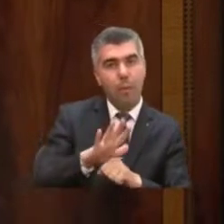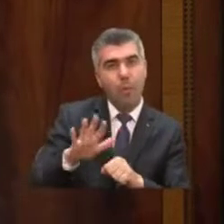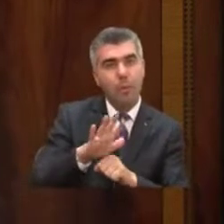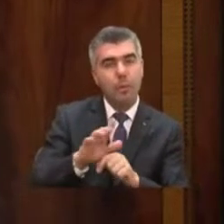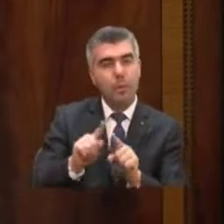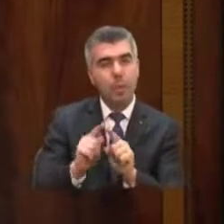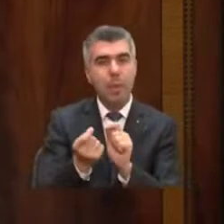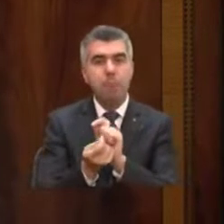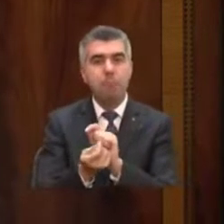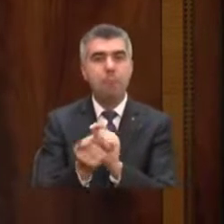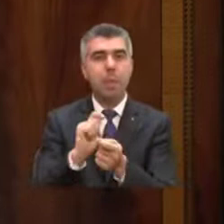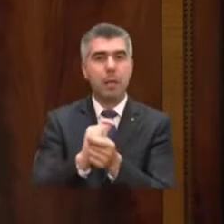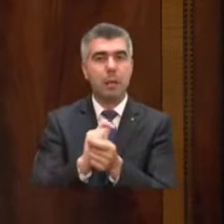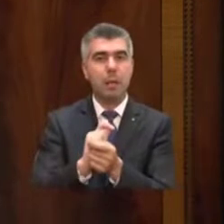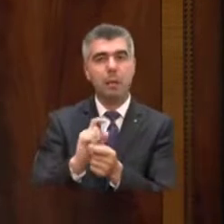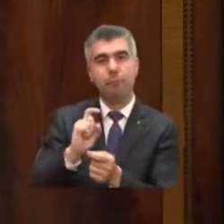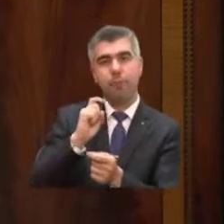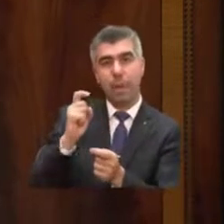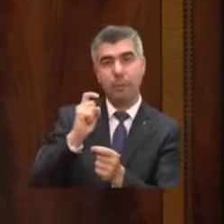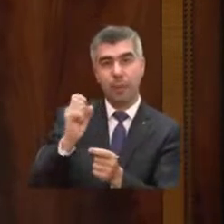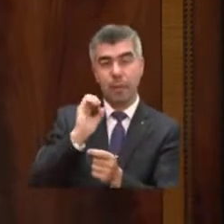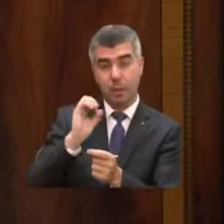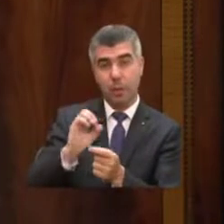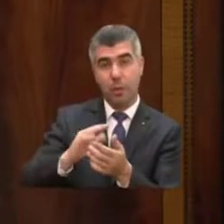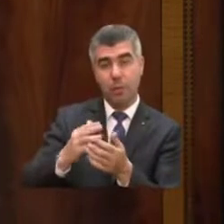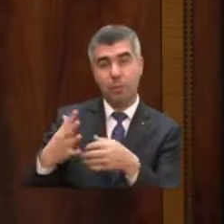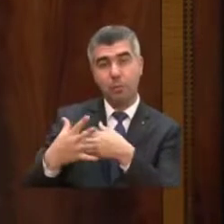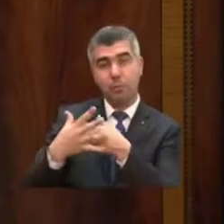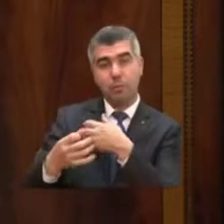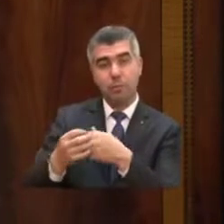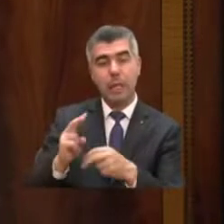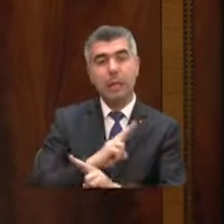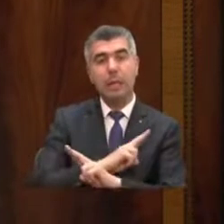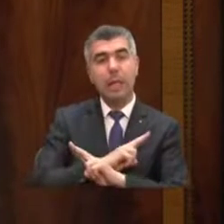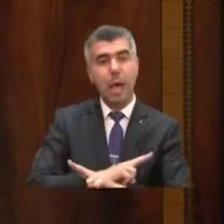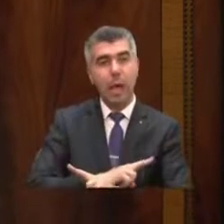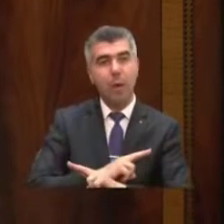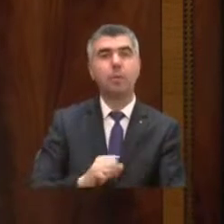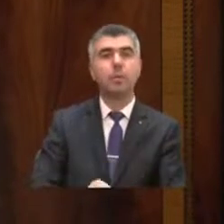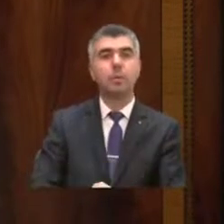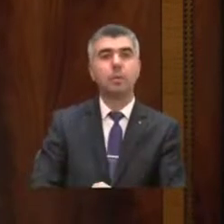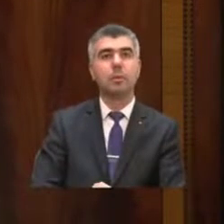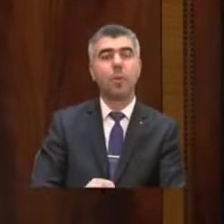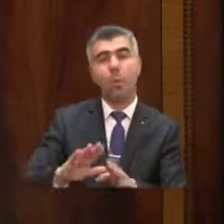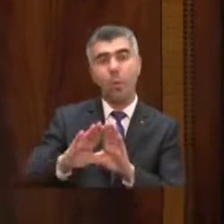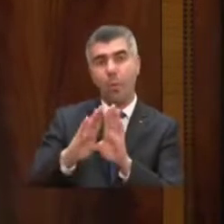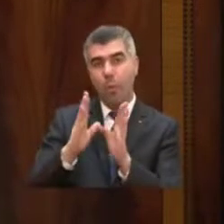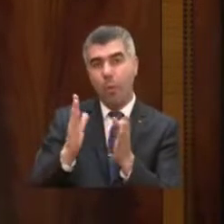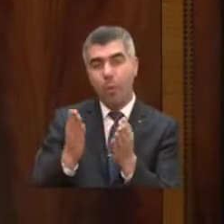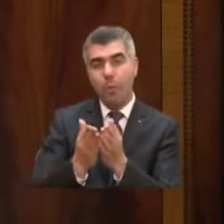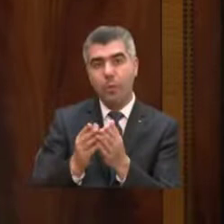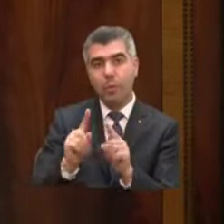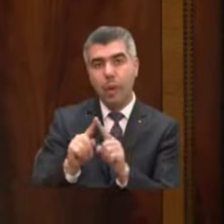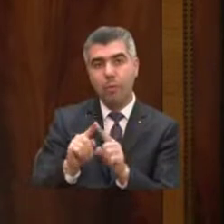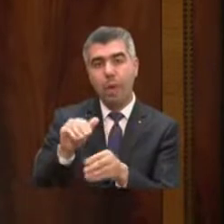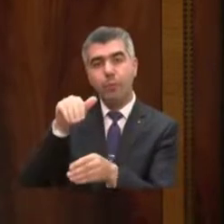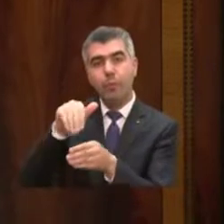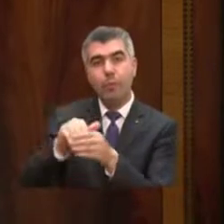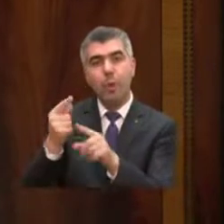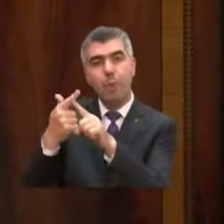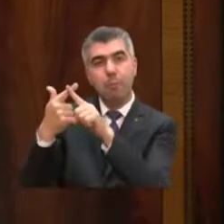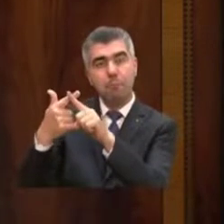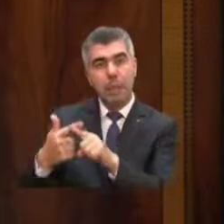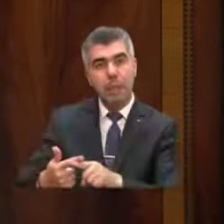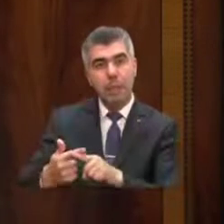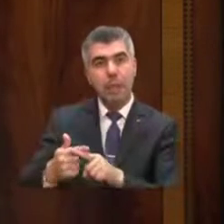مراجعة الضريبة على الدخل بالنسبة لمعاشات التقاعد بكلفة بالنسبة لخزينة الدولة حوالي